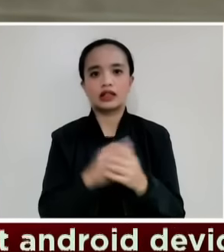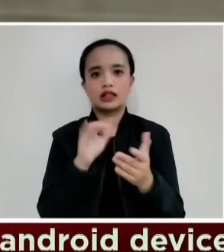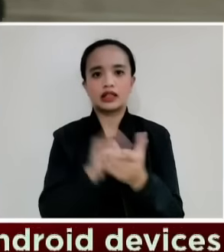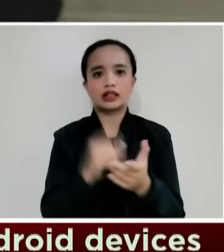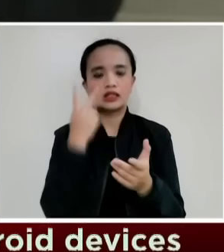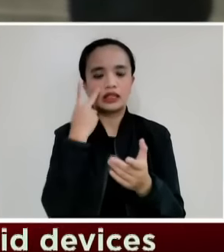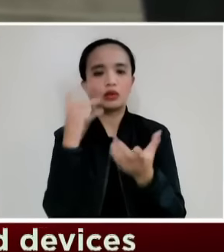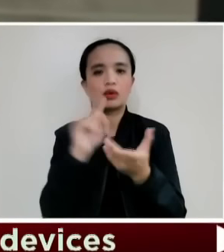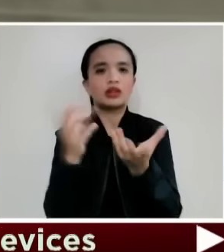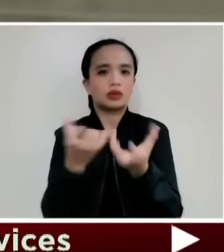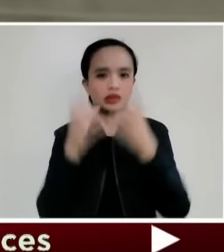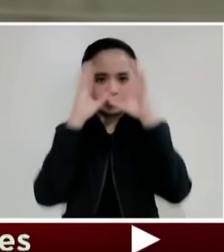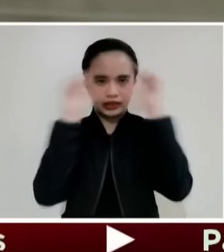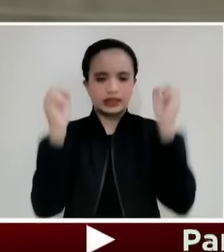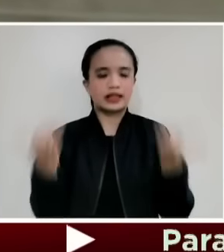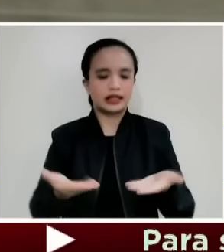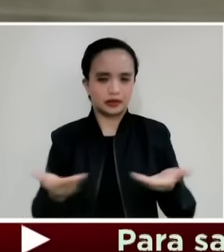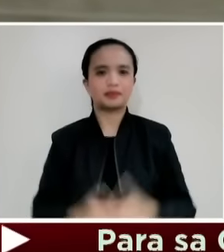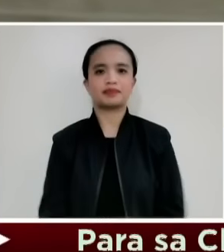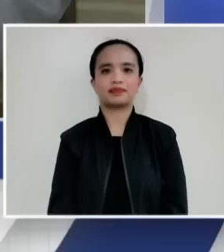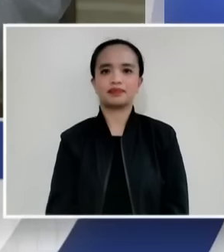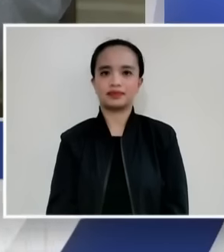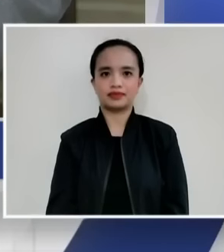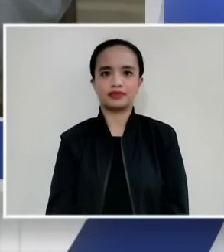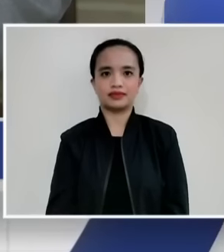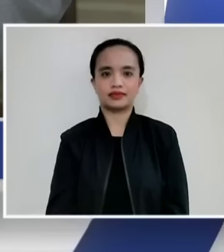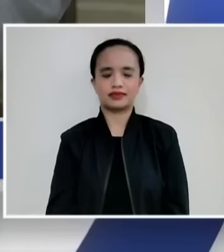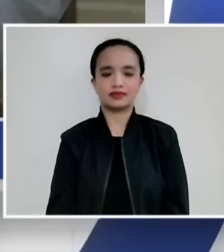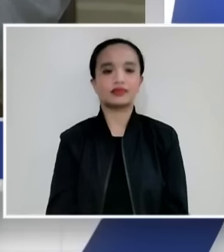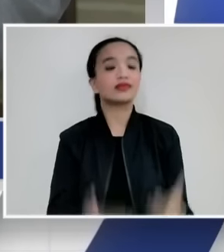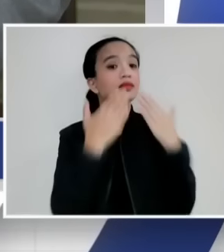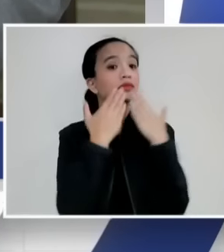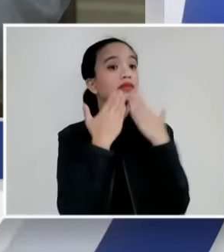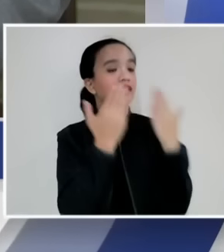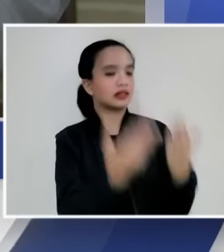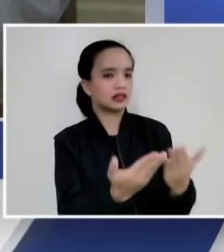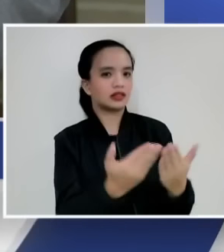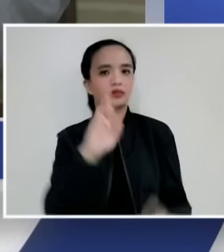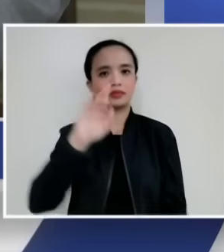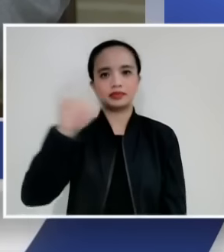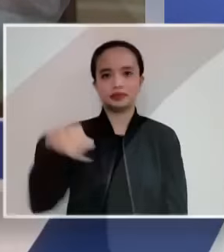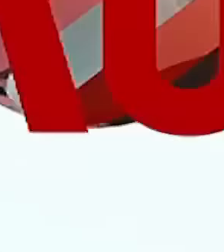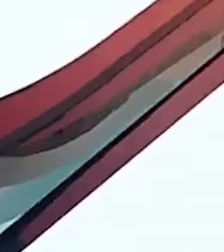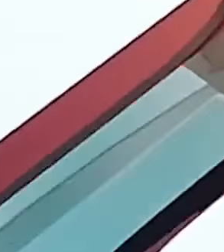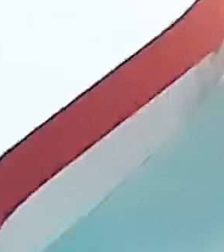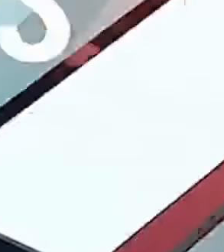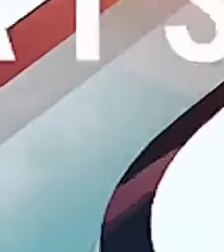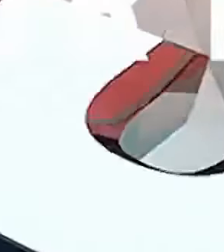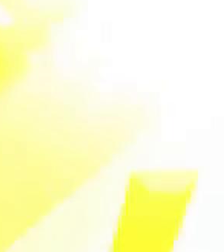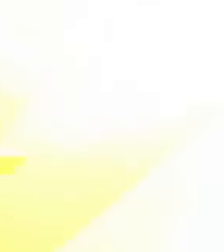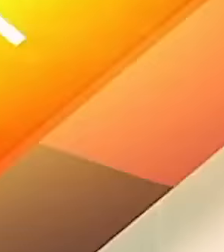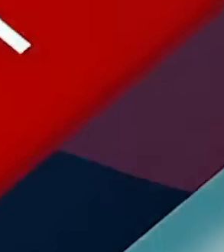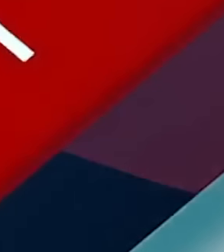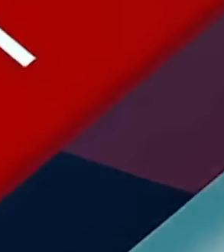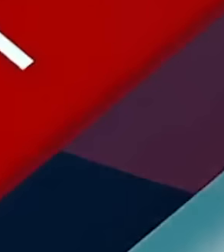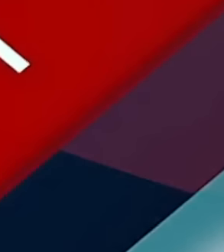sa batasan. Bernadette? Maraming salamat, RG Cruz.